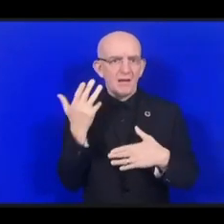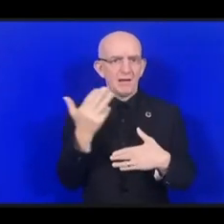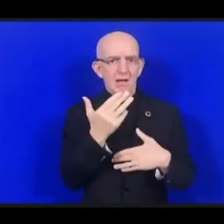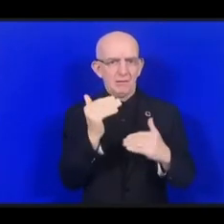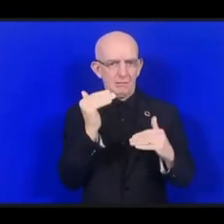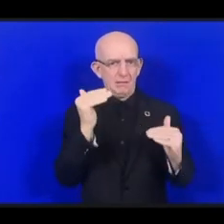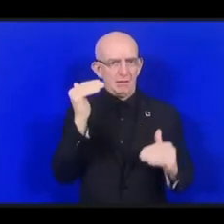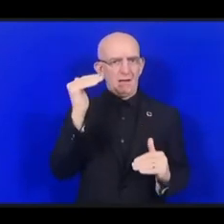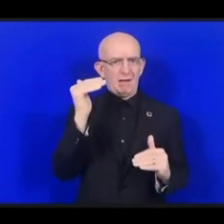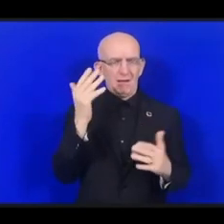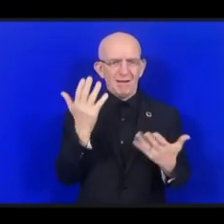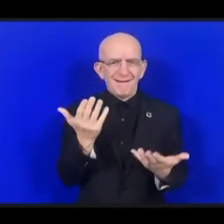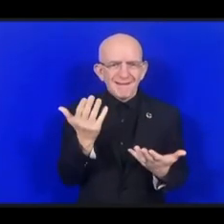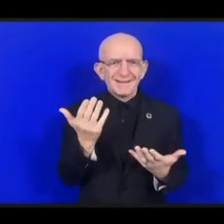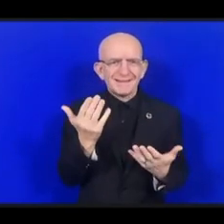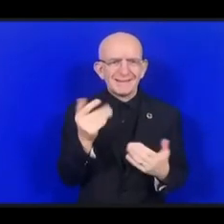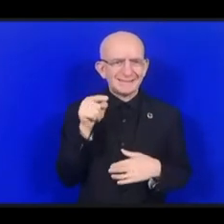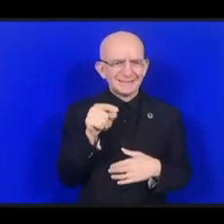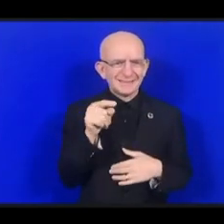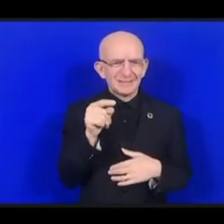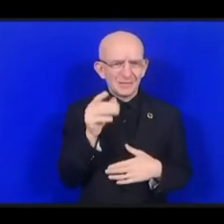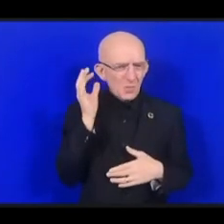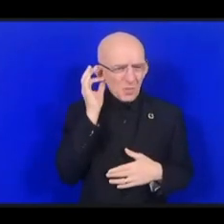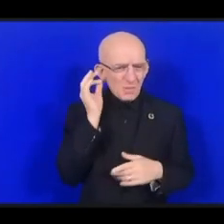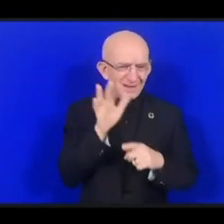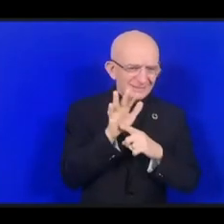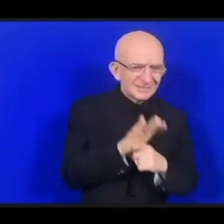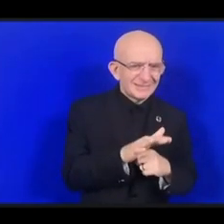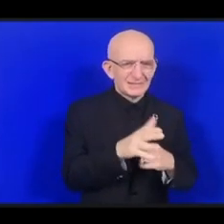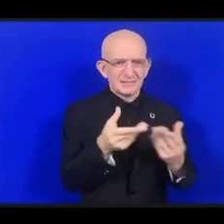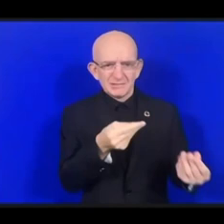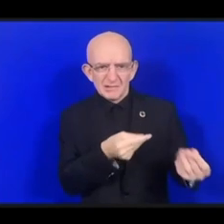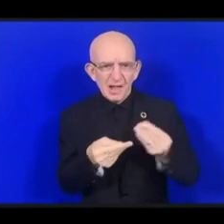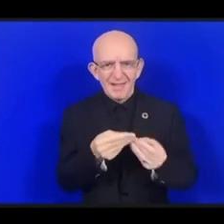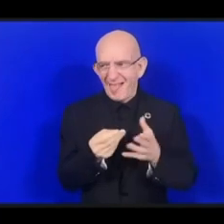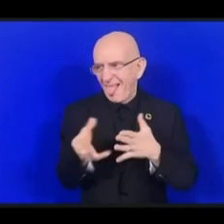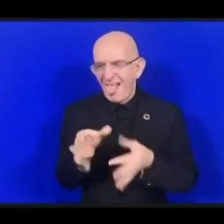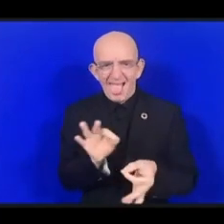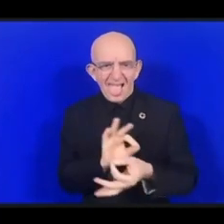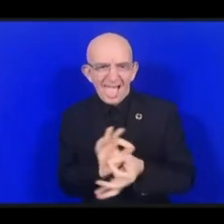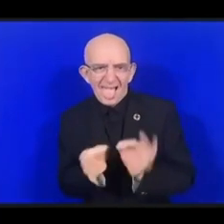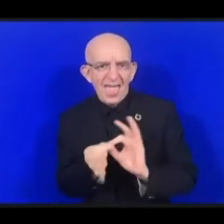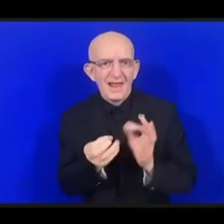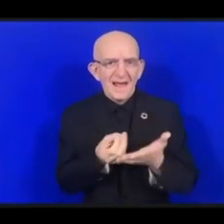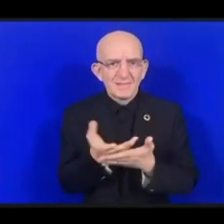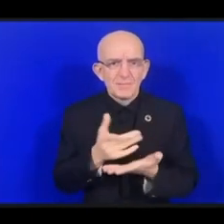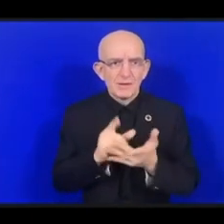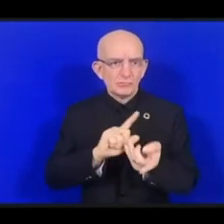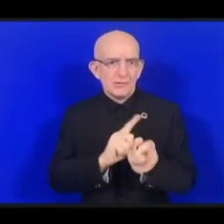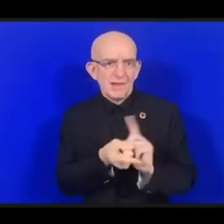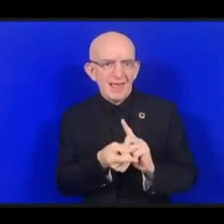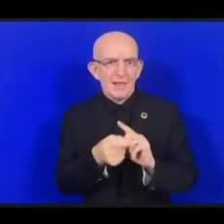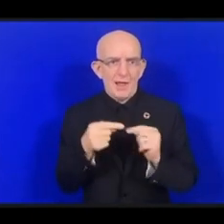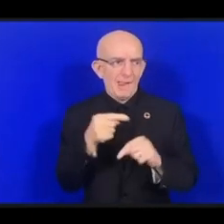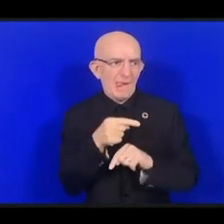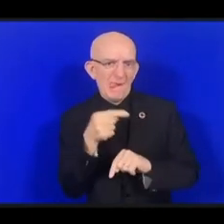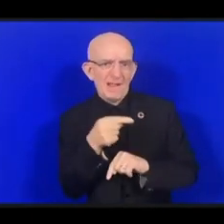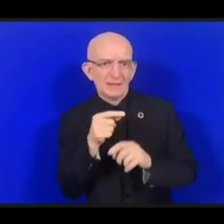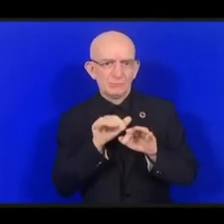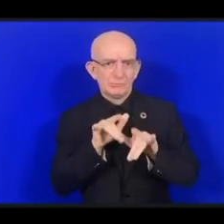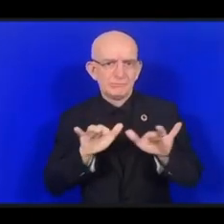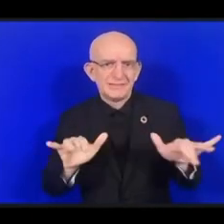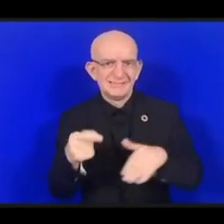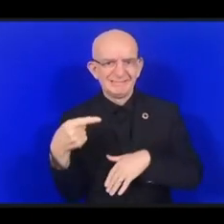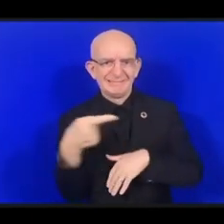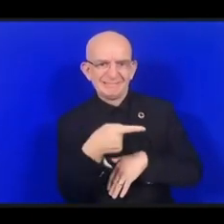عواقب وخيمه من خلال تاجيج الصراع والفضائح الجماعيه ايها الاصدقاء لا يمكن